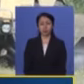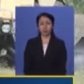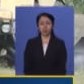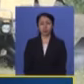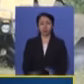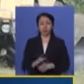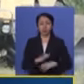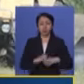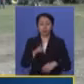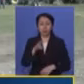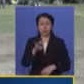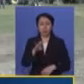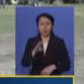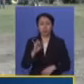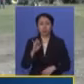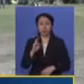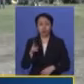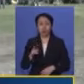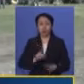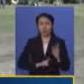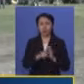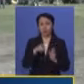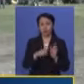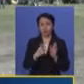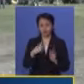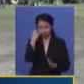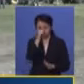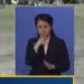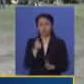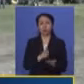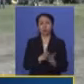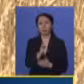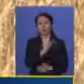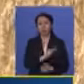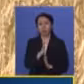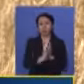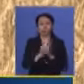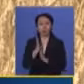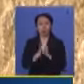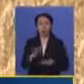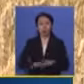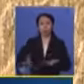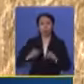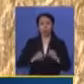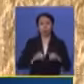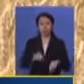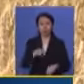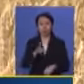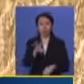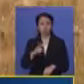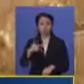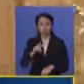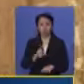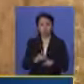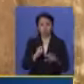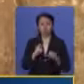Фермерское хозяйство «Женебеков ИК» образовано в 2005 году. Одно из направлений деятельности – растениеводство. Площадь посевов – около 1500 гектаров.